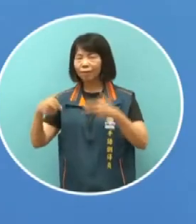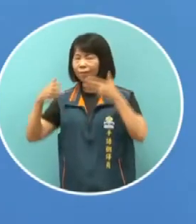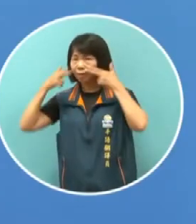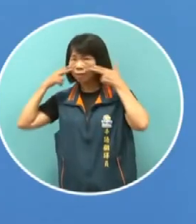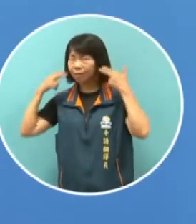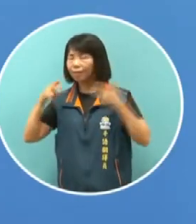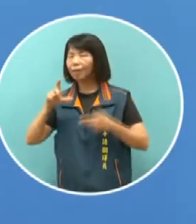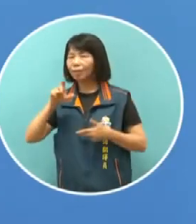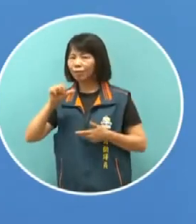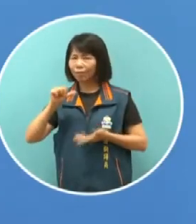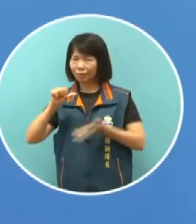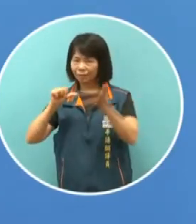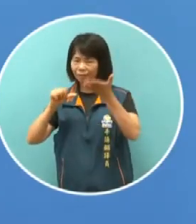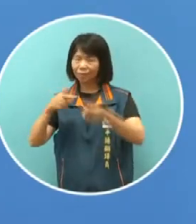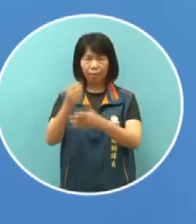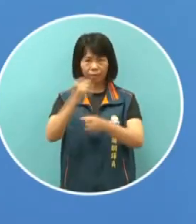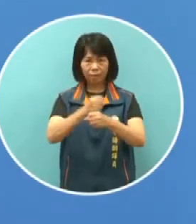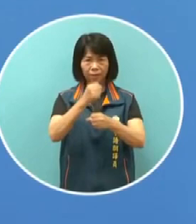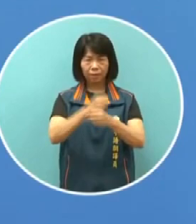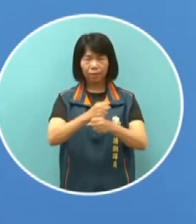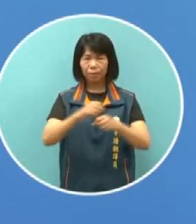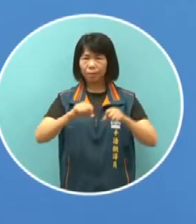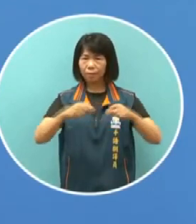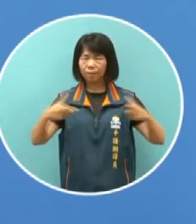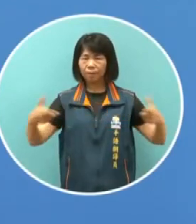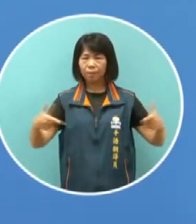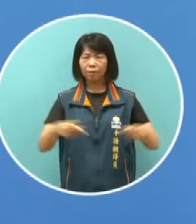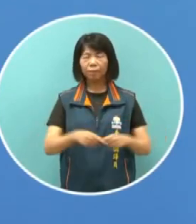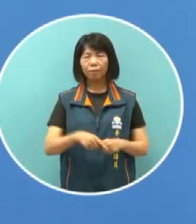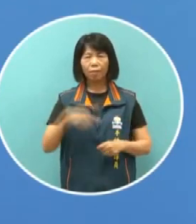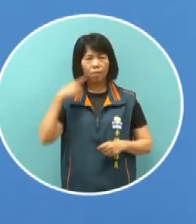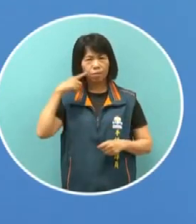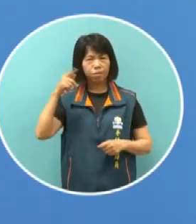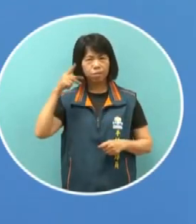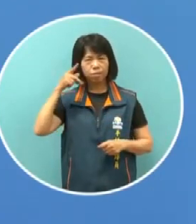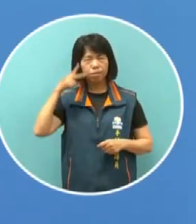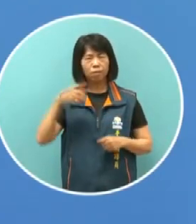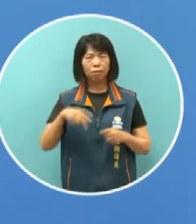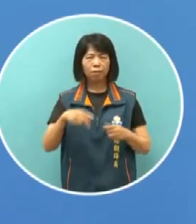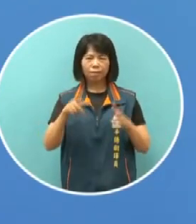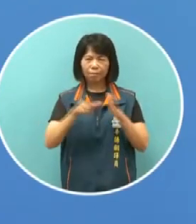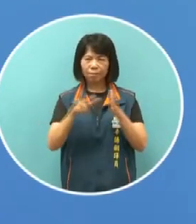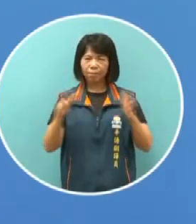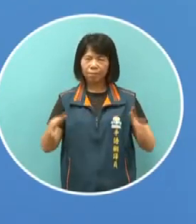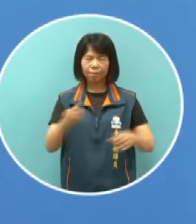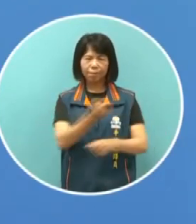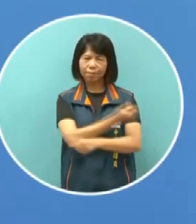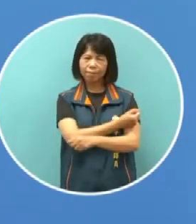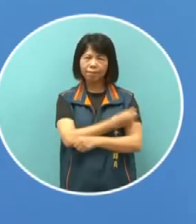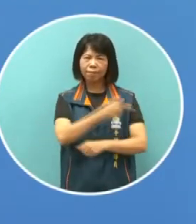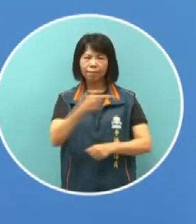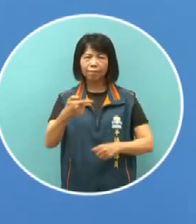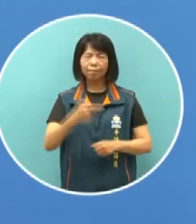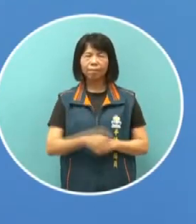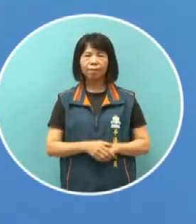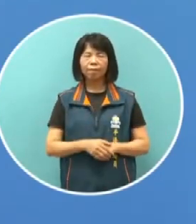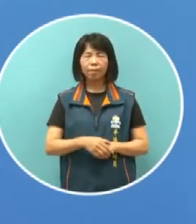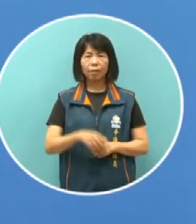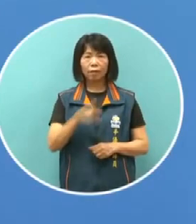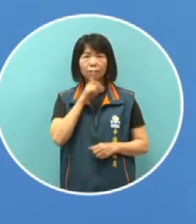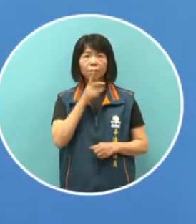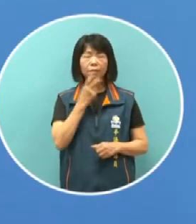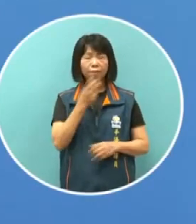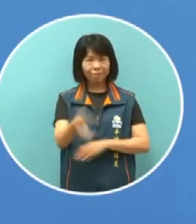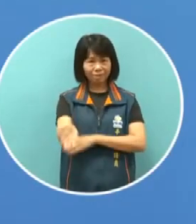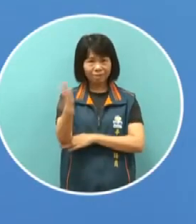的原住民来施打。 另外，有鉴于许多人生计受到疫情的影响，县府号召10乡镇餐饮业